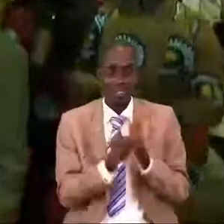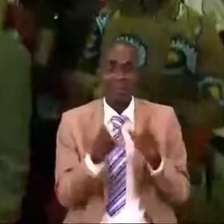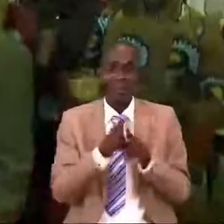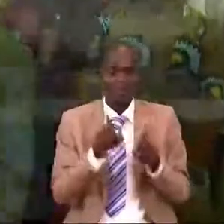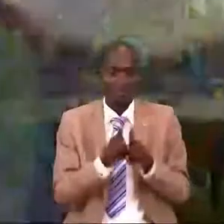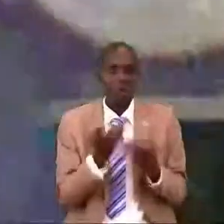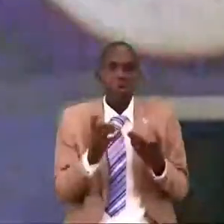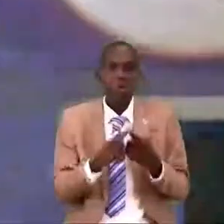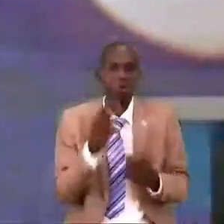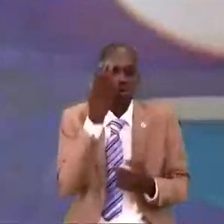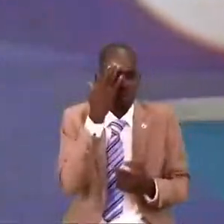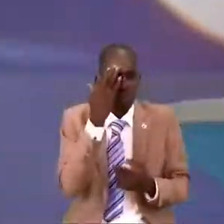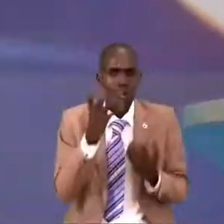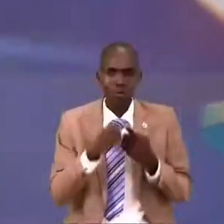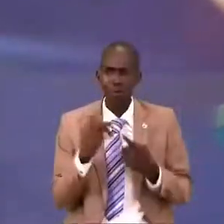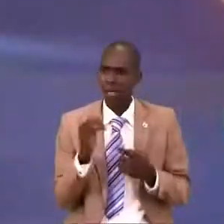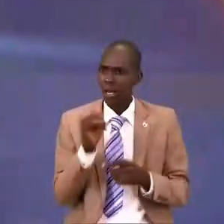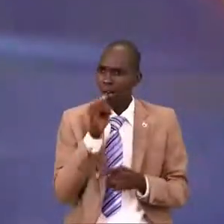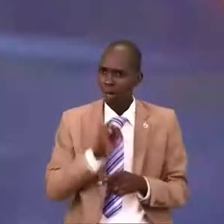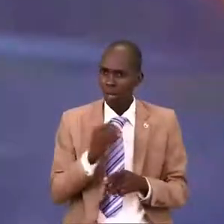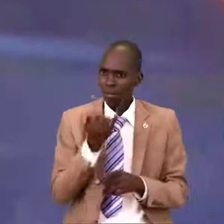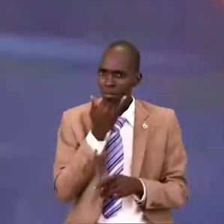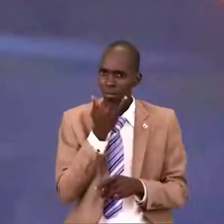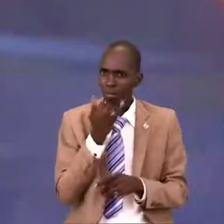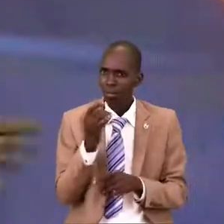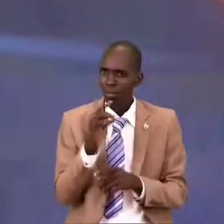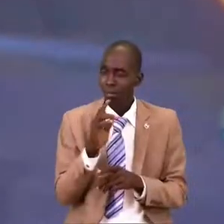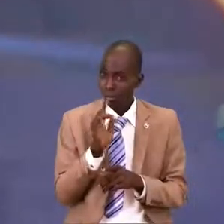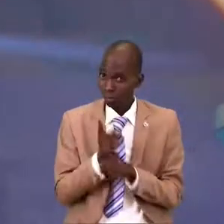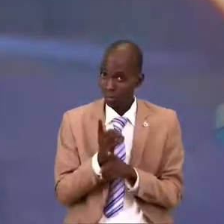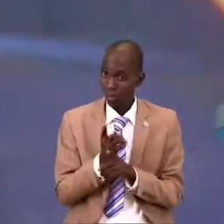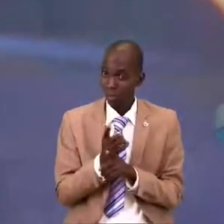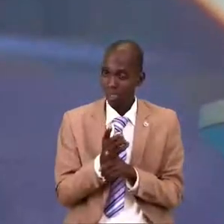C'est comme si mon cerveau est le cerveau d'un adolescent.